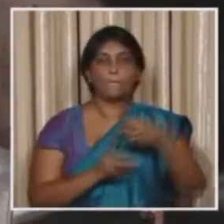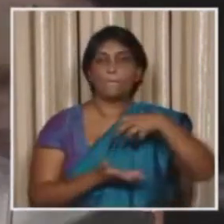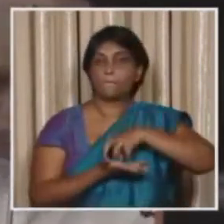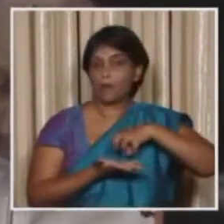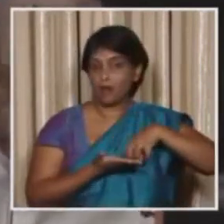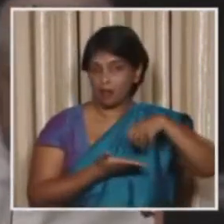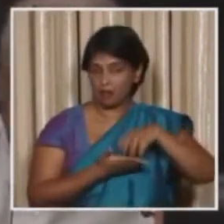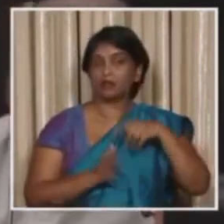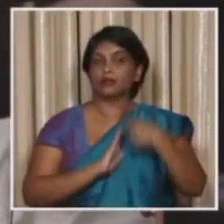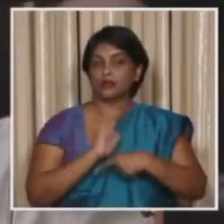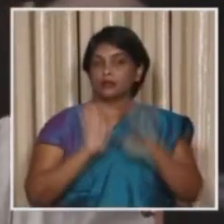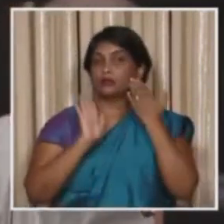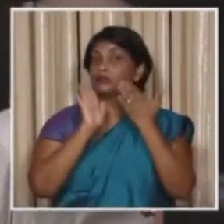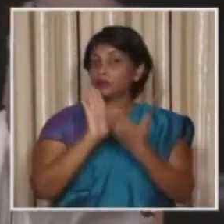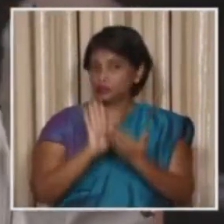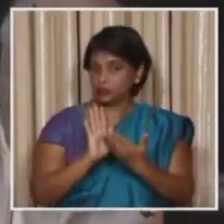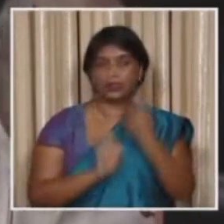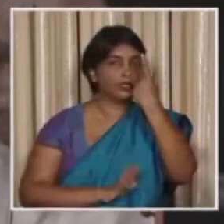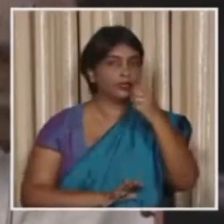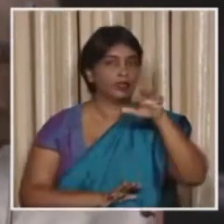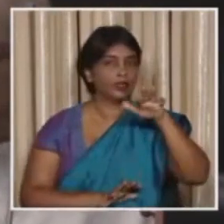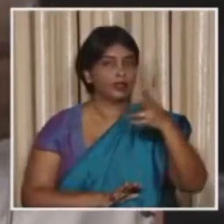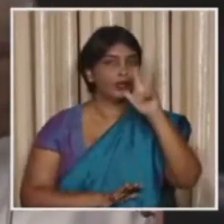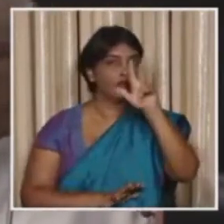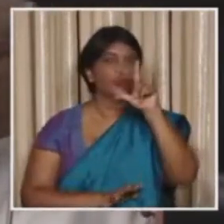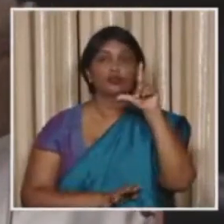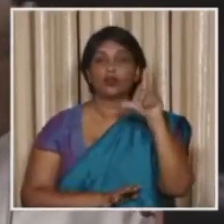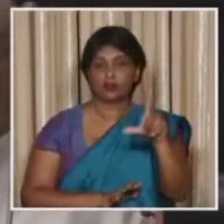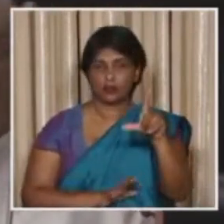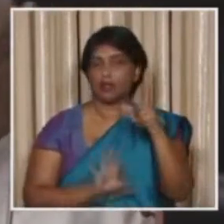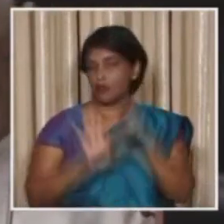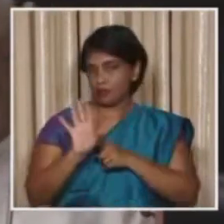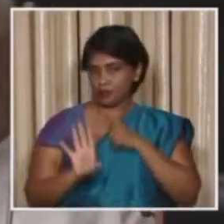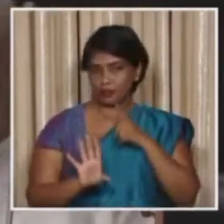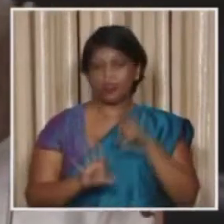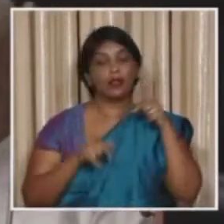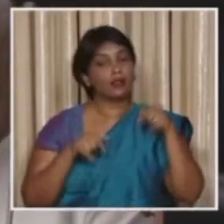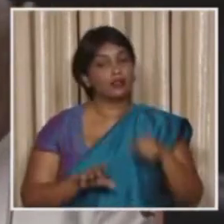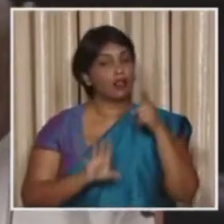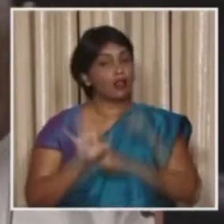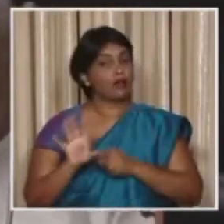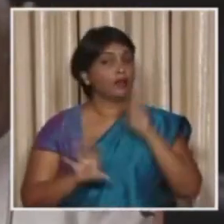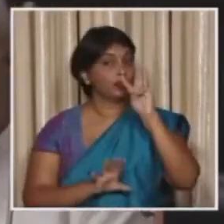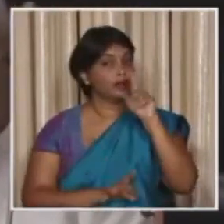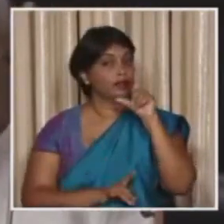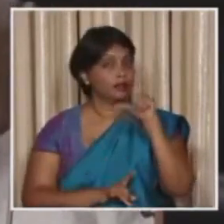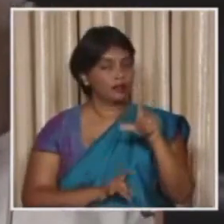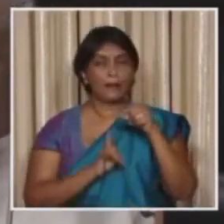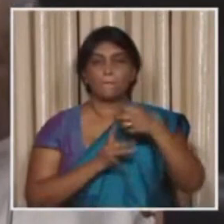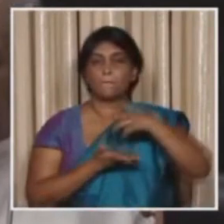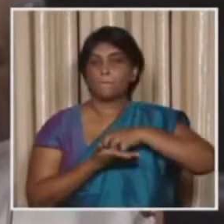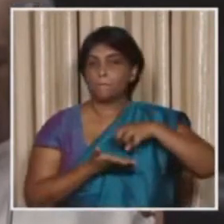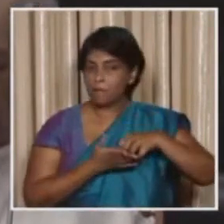கிரமிய மேராட்ட ஹந்துன்வா துன்னே எக்தாஸ் நமசி அசுஹத்தே அவுருத்தே தென் அவுருது திஸ்ஸத்தக் திஸ்ஸே பலாத் சபா